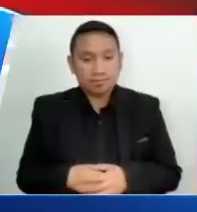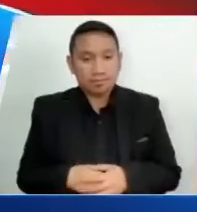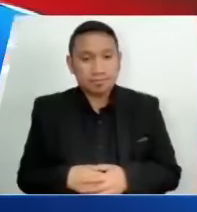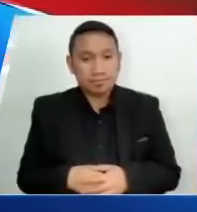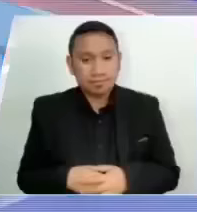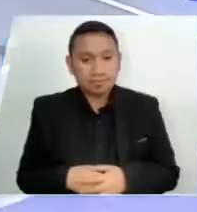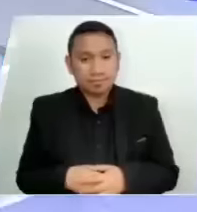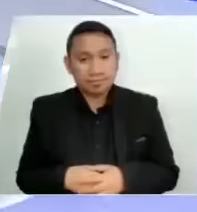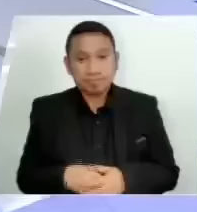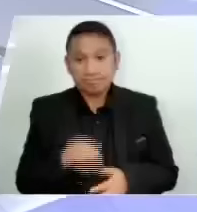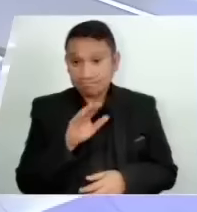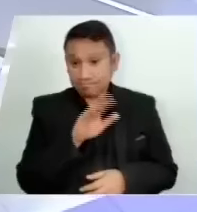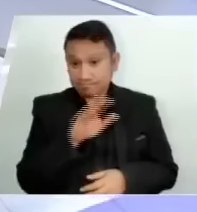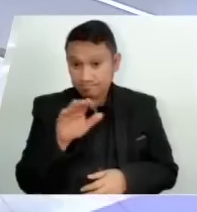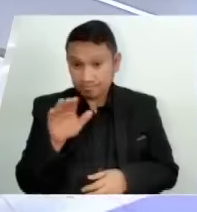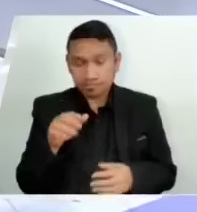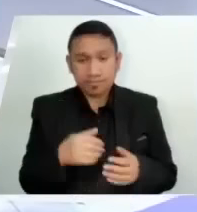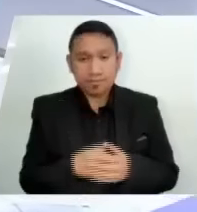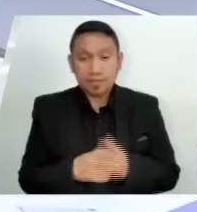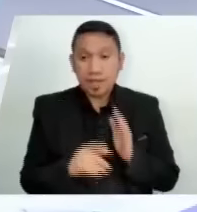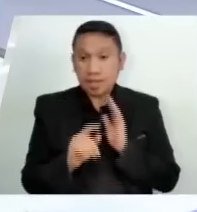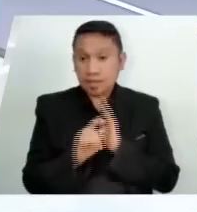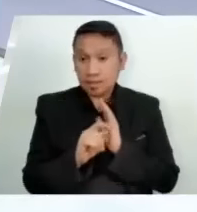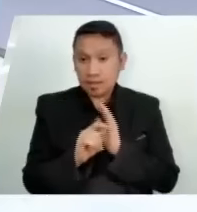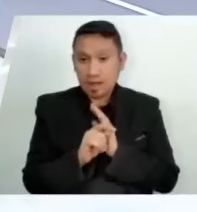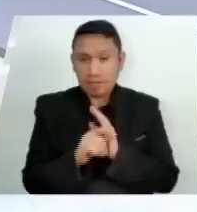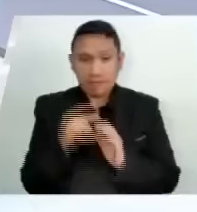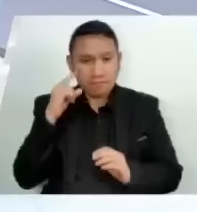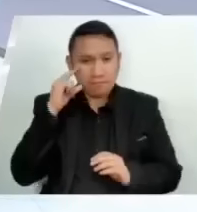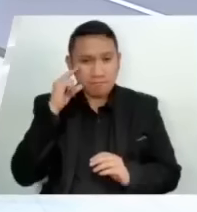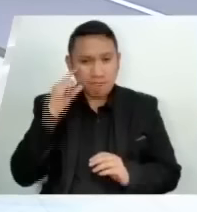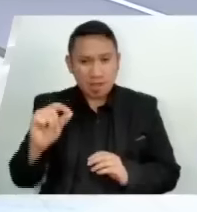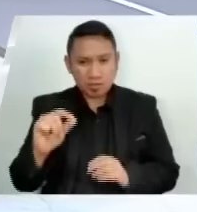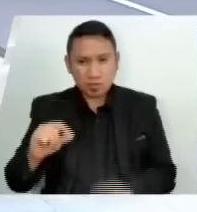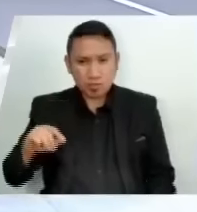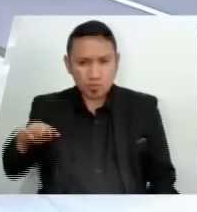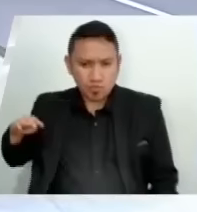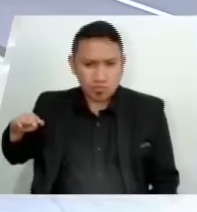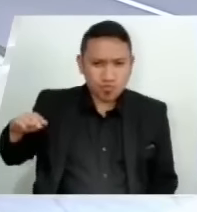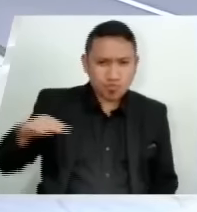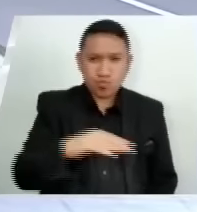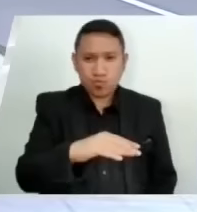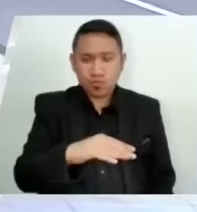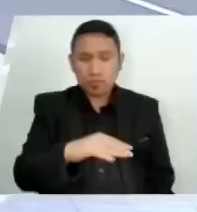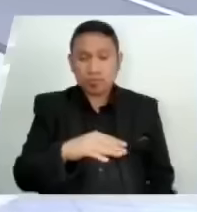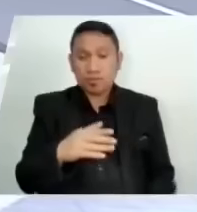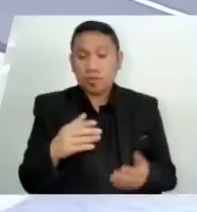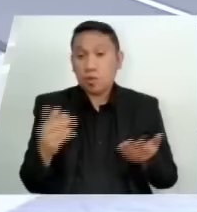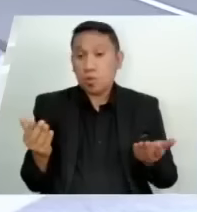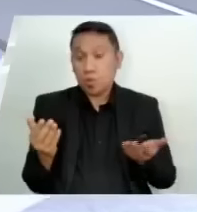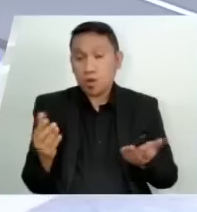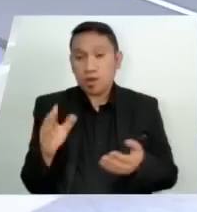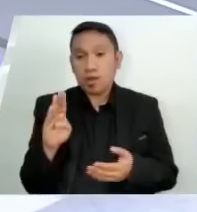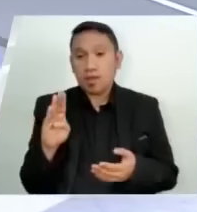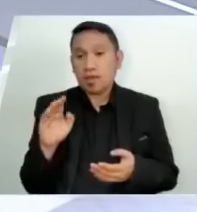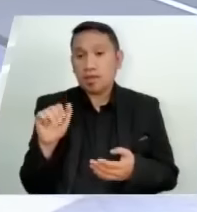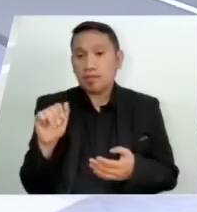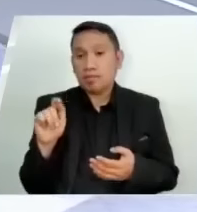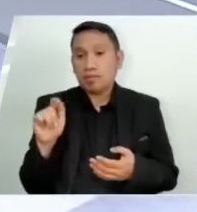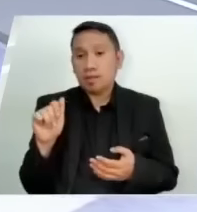Ikan, humaharurot na truck ang bumulaga sa mga motorista sa Batasan San Mateo Road sa Quezon City ngayong araw ng mga